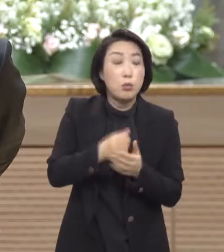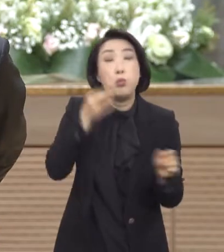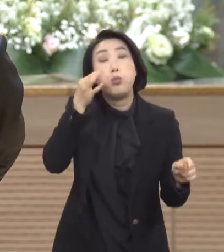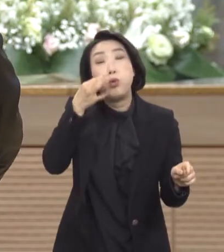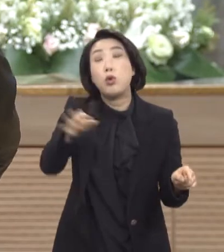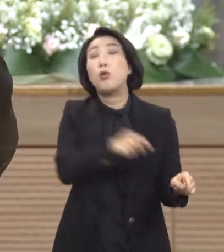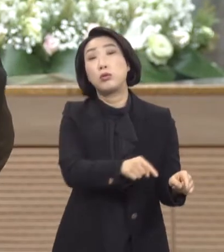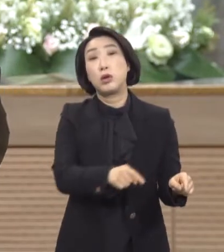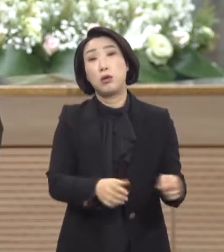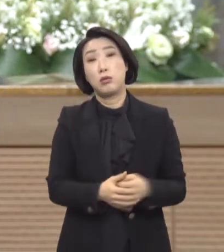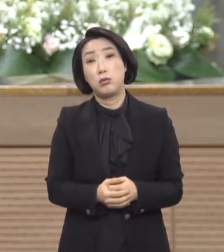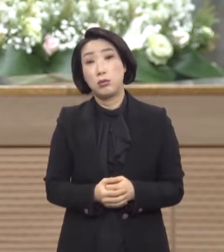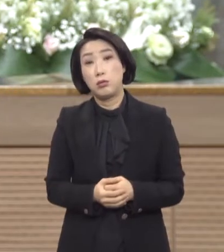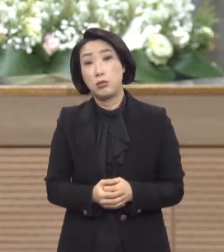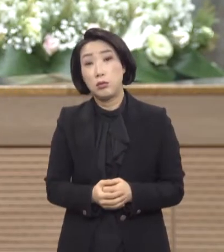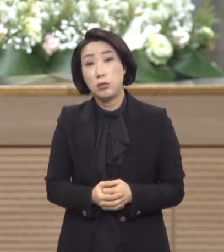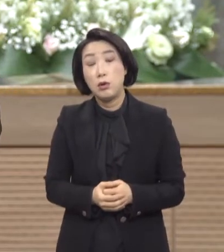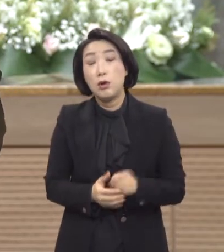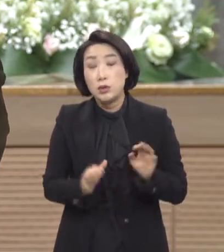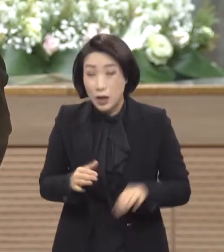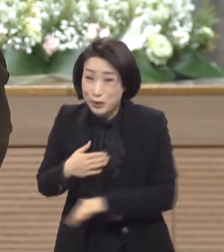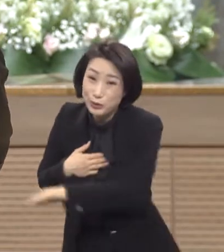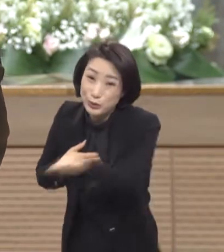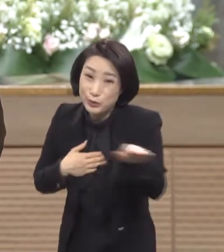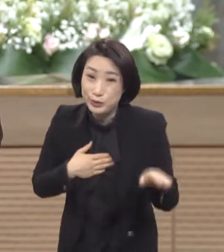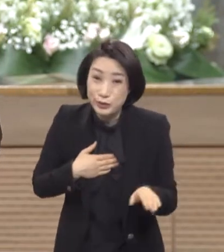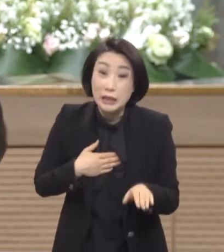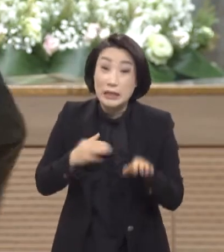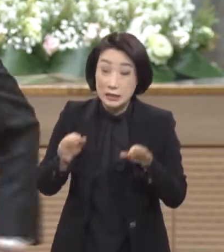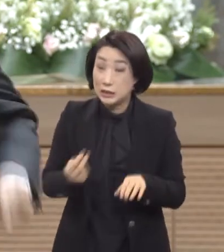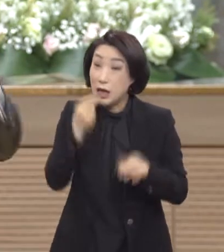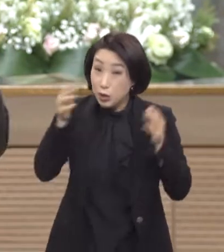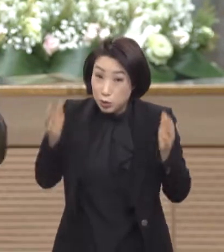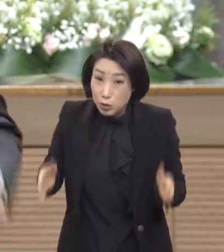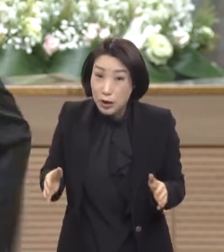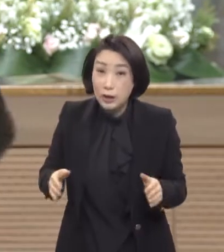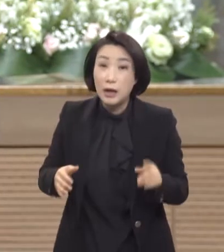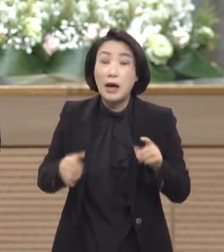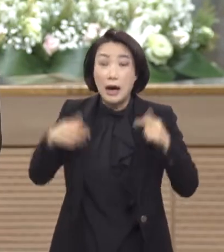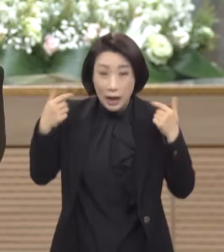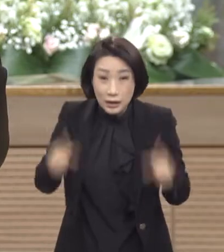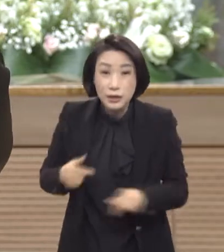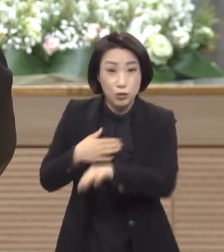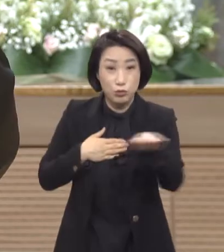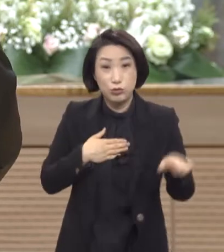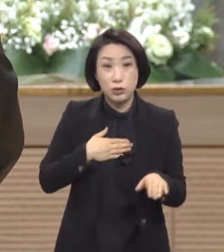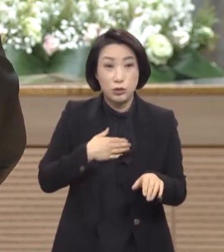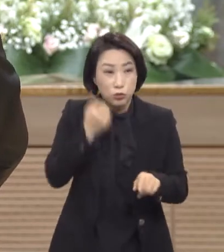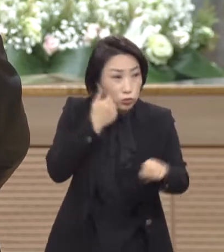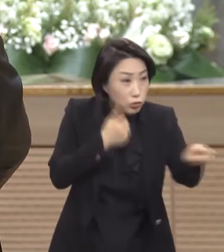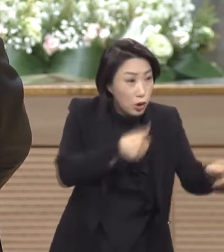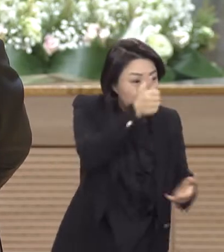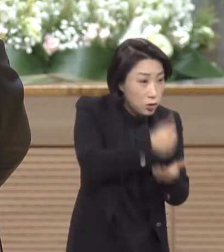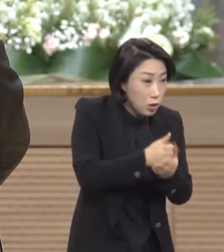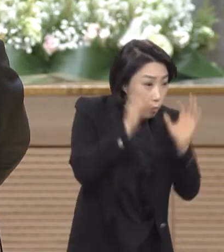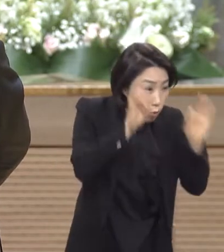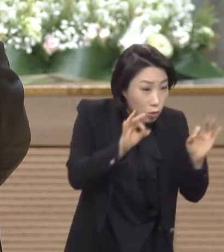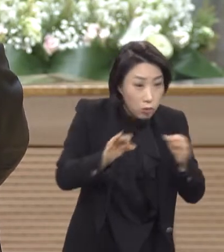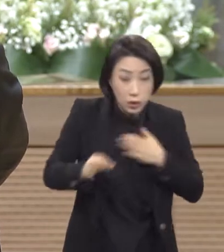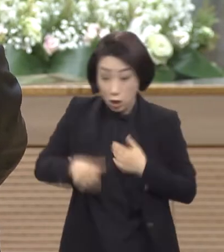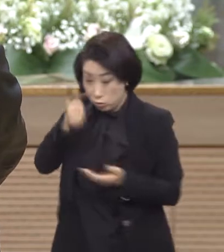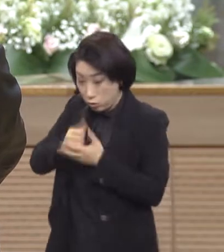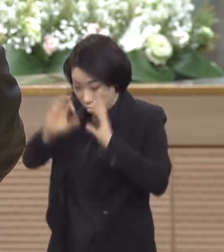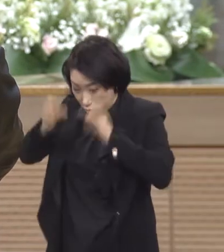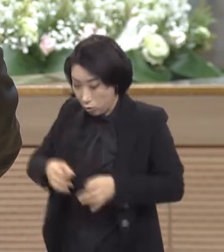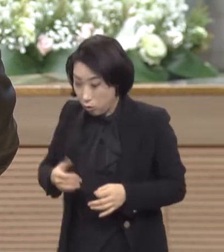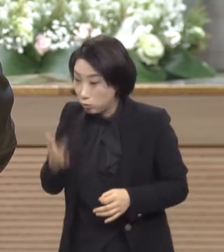하니까. 그래서 우리는 이 땅에 살면서 항상 남의 죄는 보이고 내